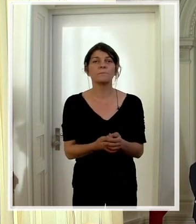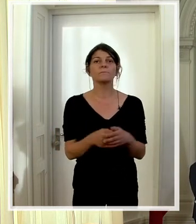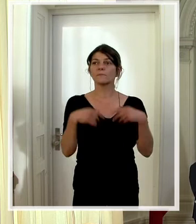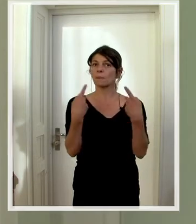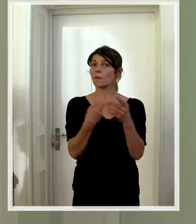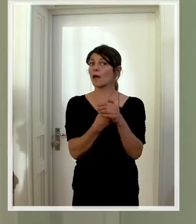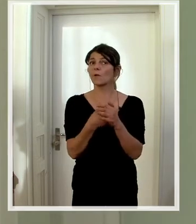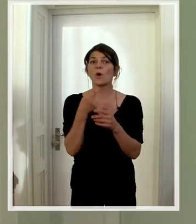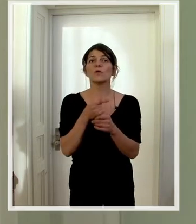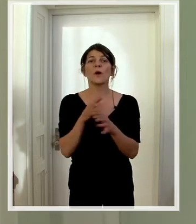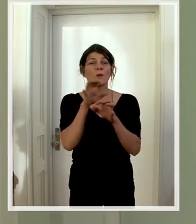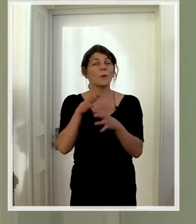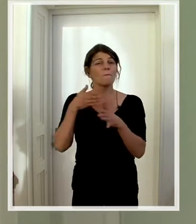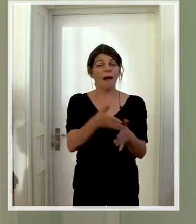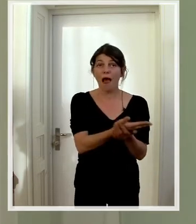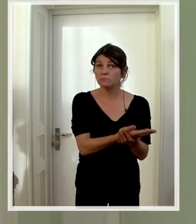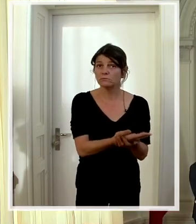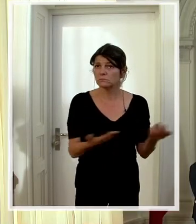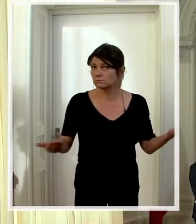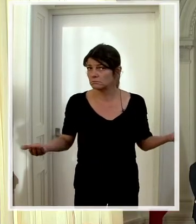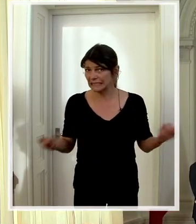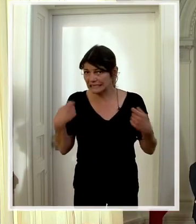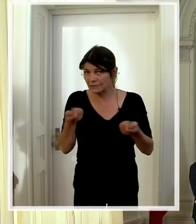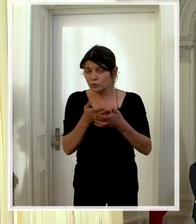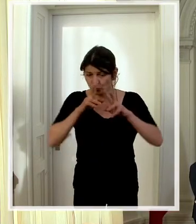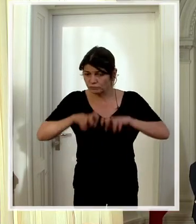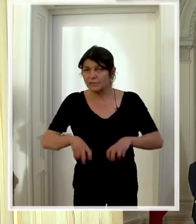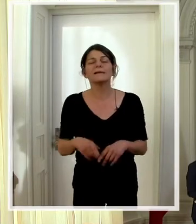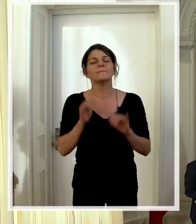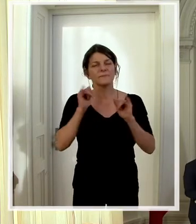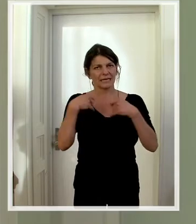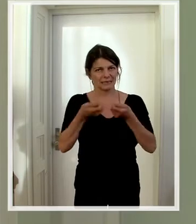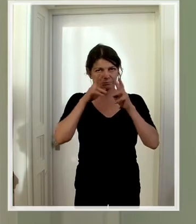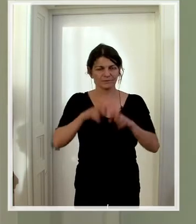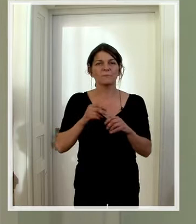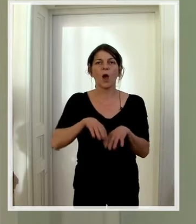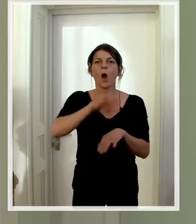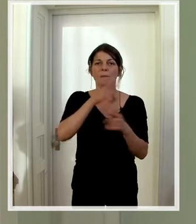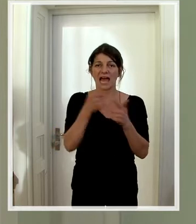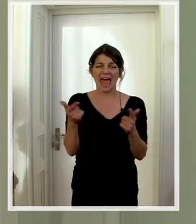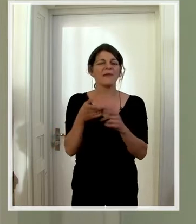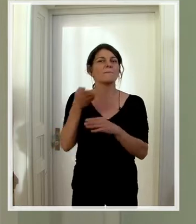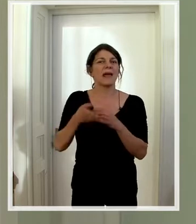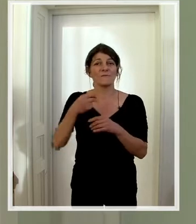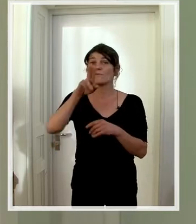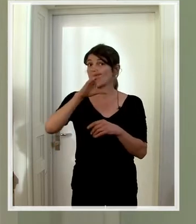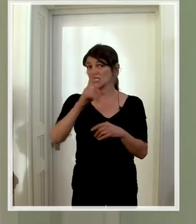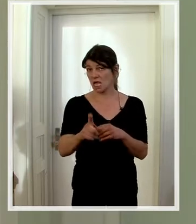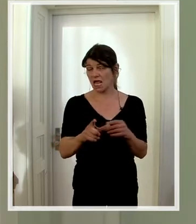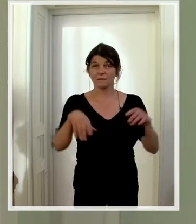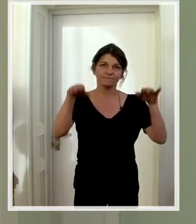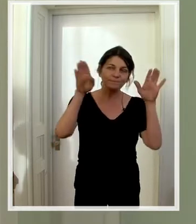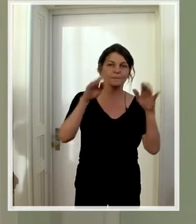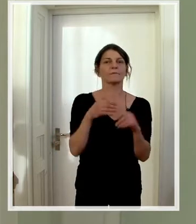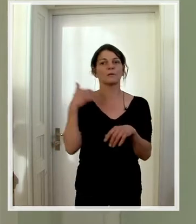Trepach. Dort gibt es, glaube ich, schon erste Studien. Es gibt Studien mit einer Oberlandbahn vom VCL. Man muss aber auch, und das ist eben so,